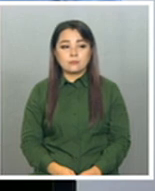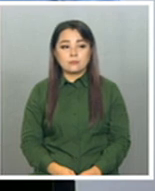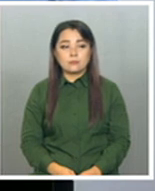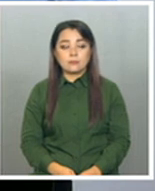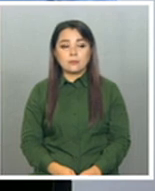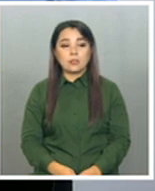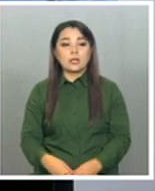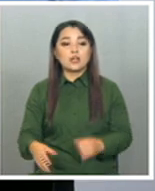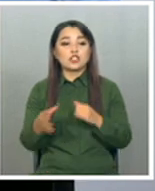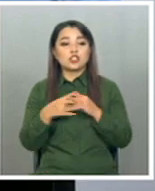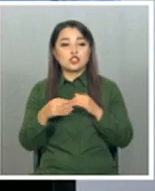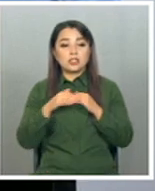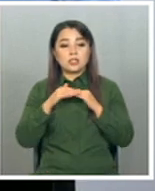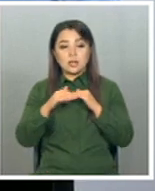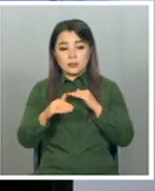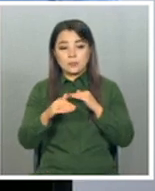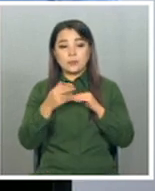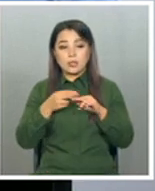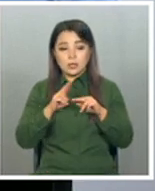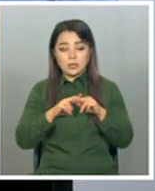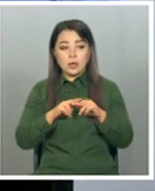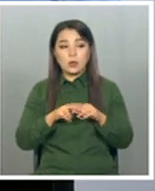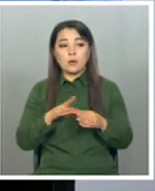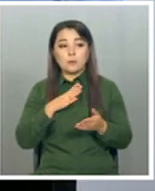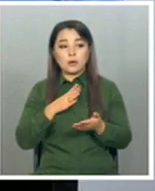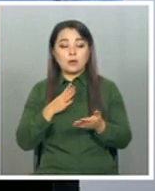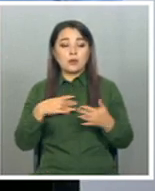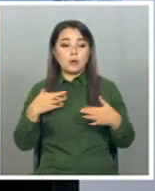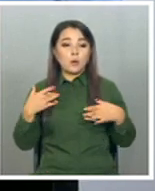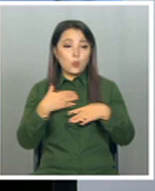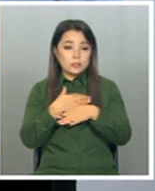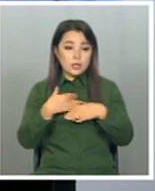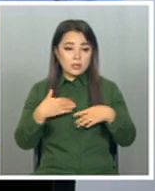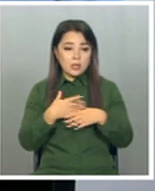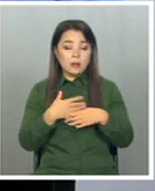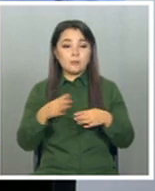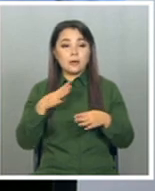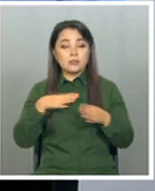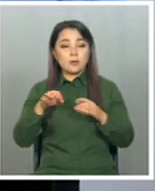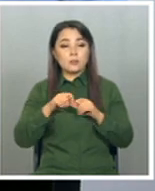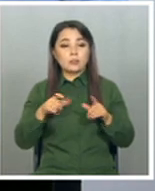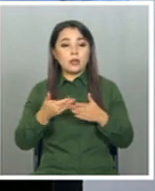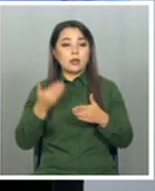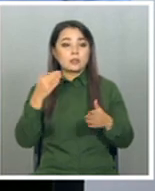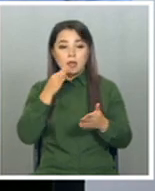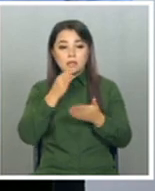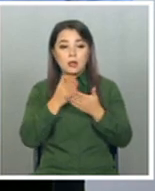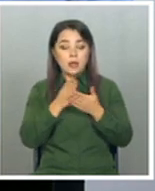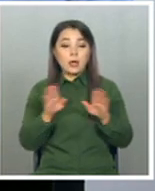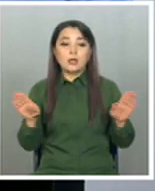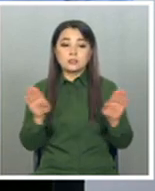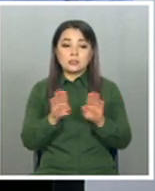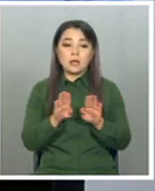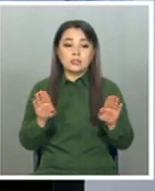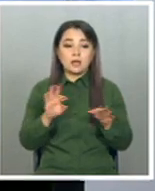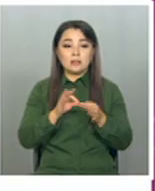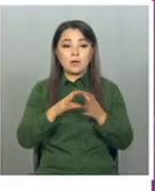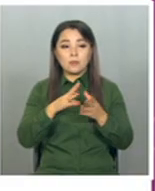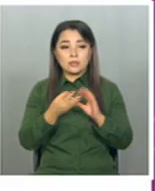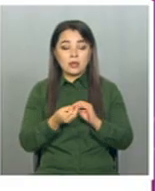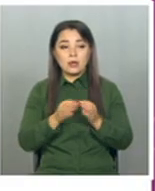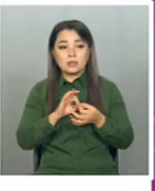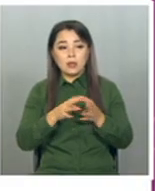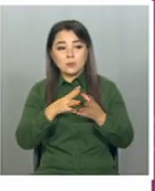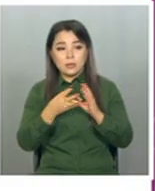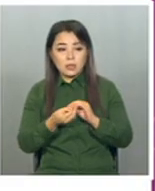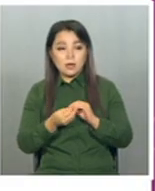Балар, жер қыртысының көлденең бағытта қозғалуымен біз өткен сабақтарда танысқанбыз. Яғни, оны біз континентальды